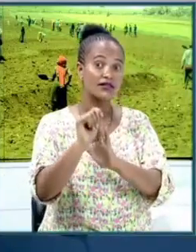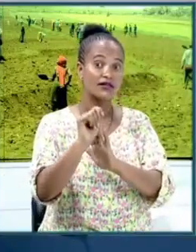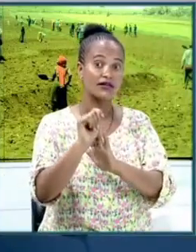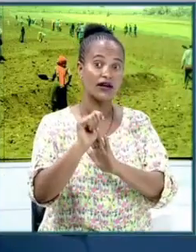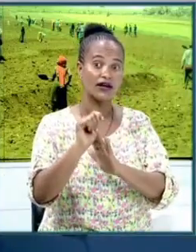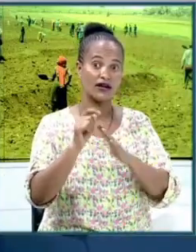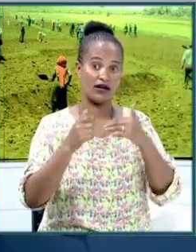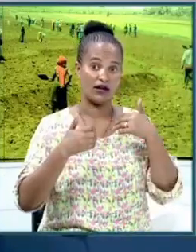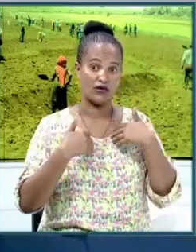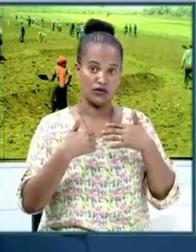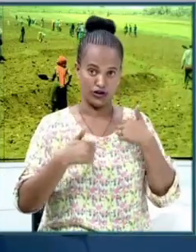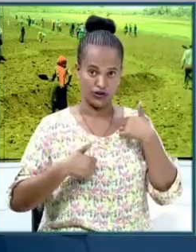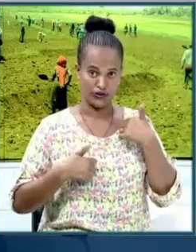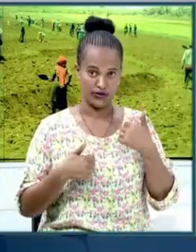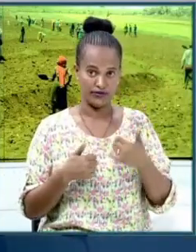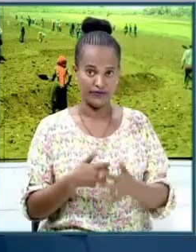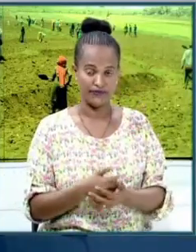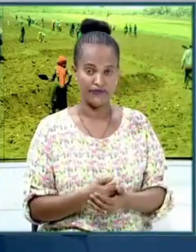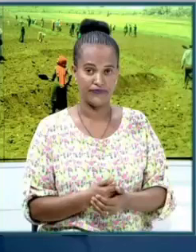እዩ።